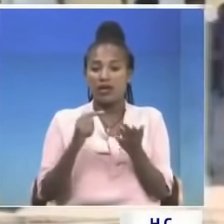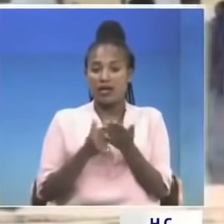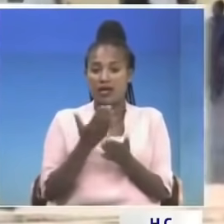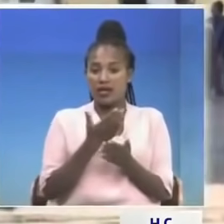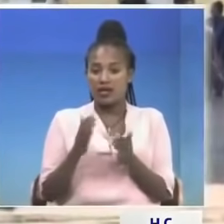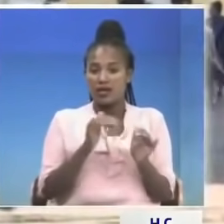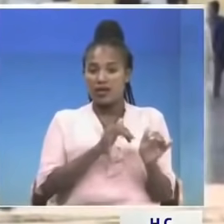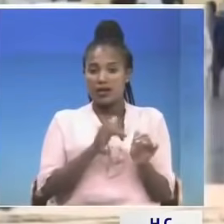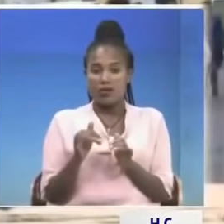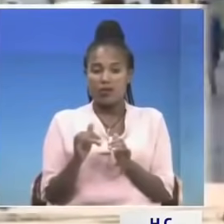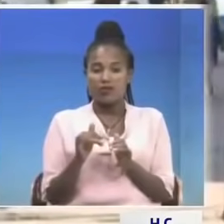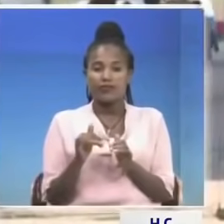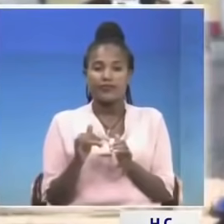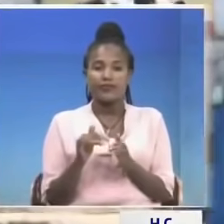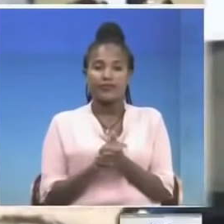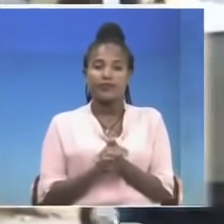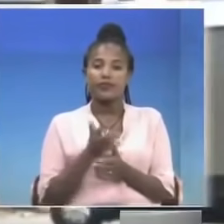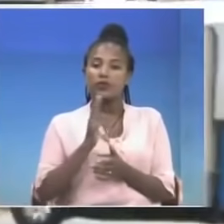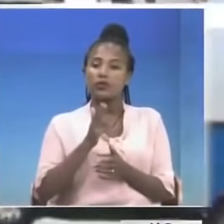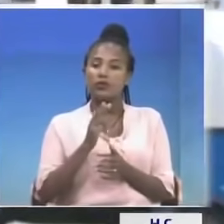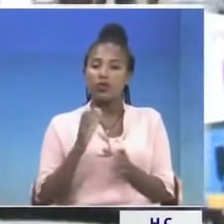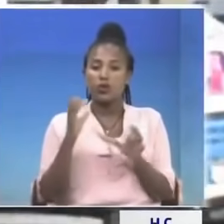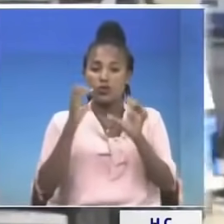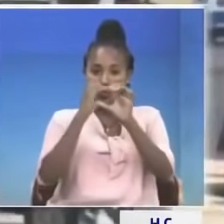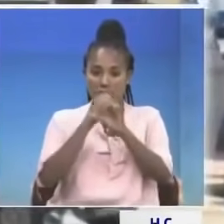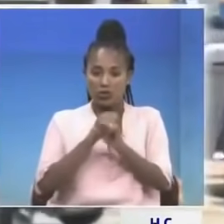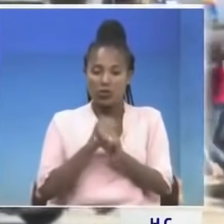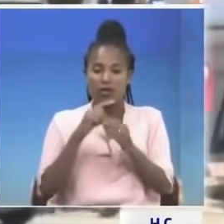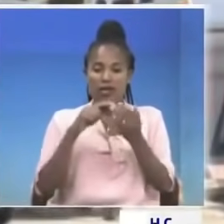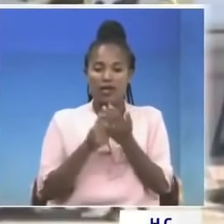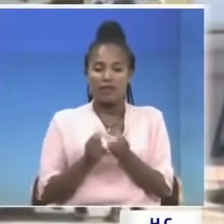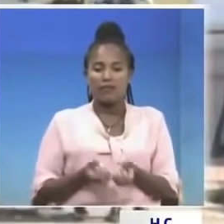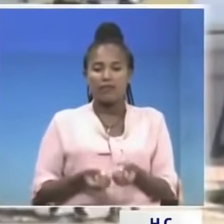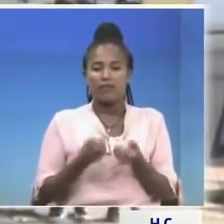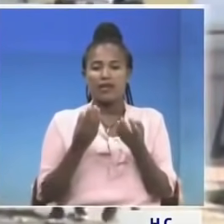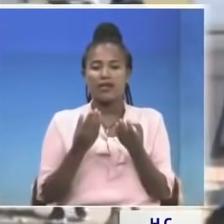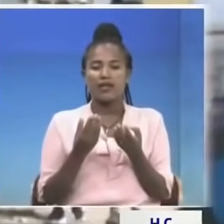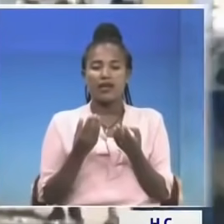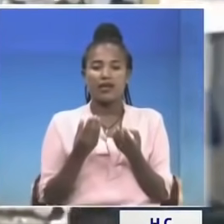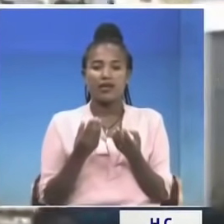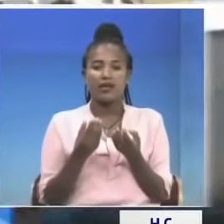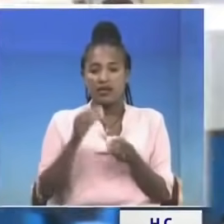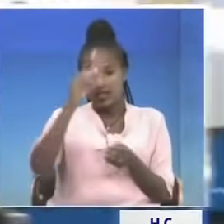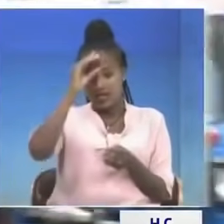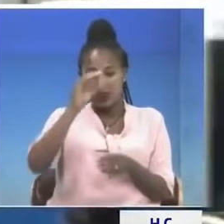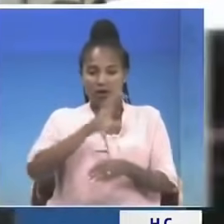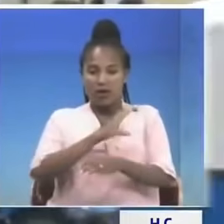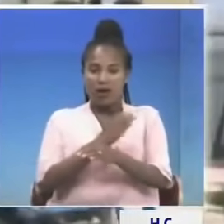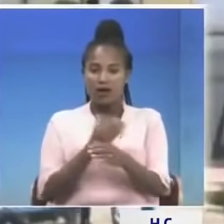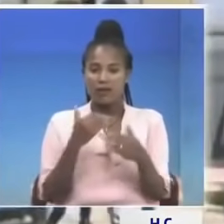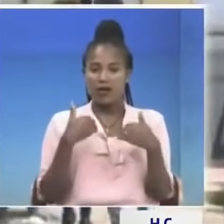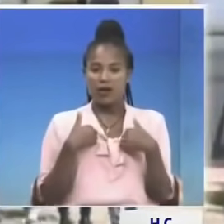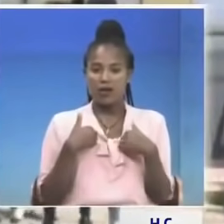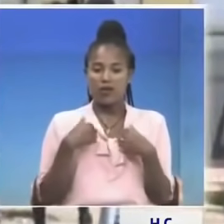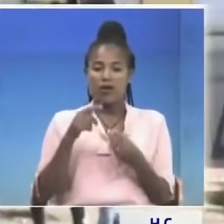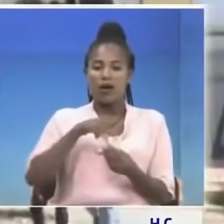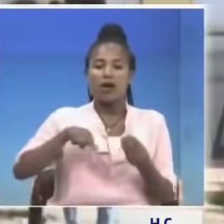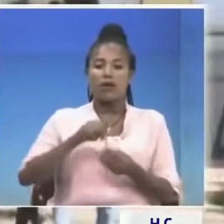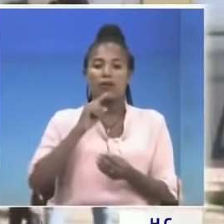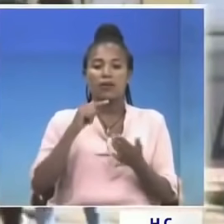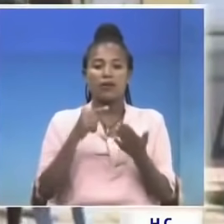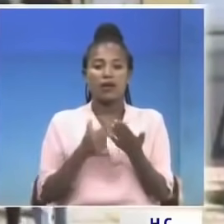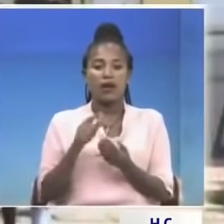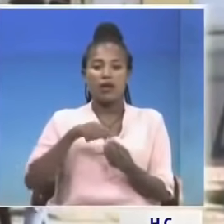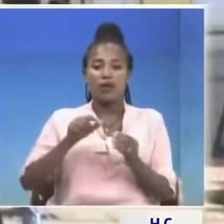ደግሞ ቶሎ ተቋጭቶ ይሄን በርካታ የሰው አቅም ያለው አካባቢ ነው። ይሄ